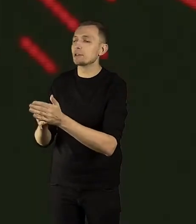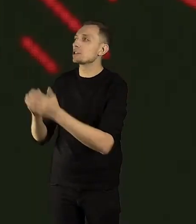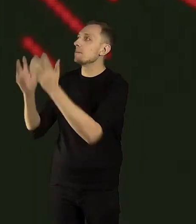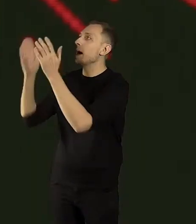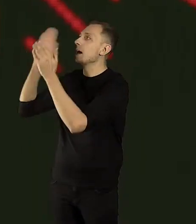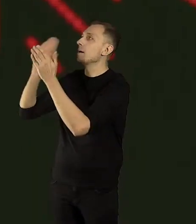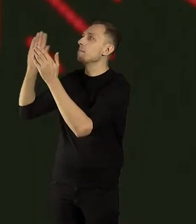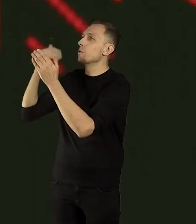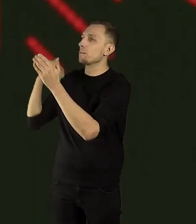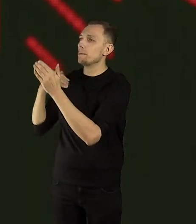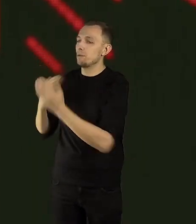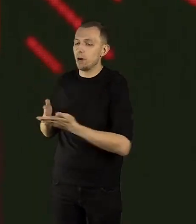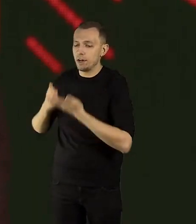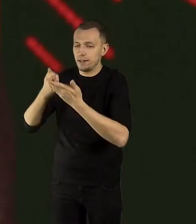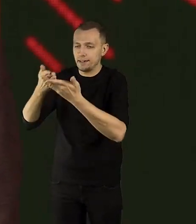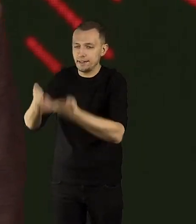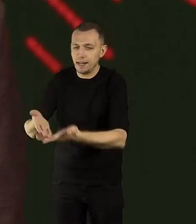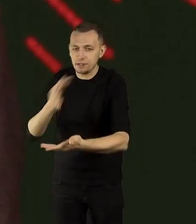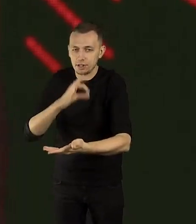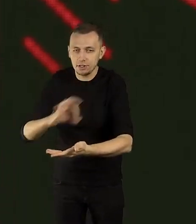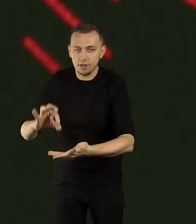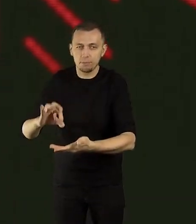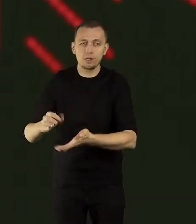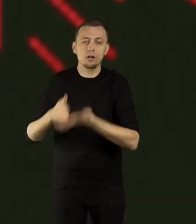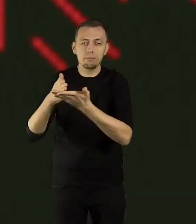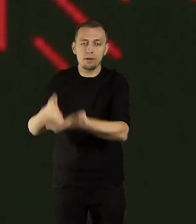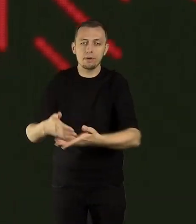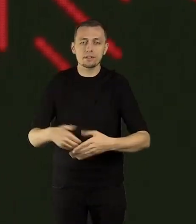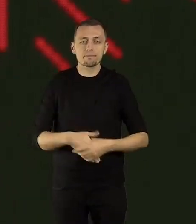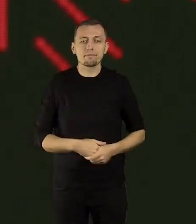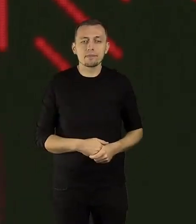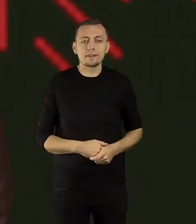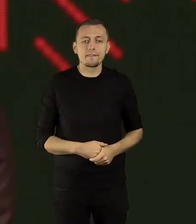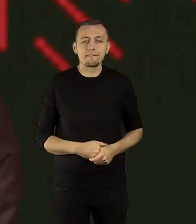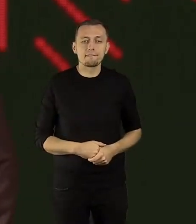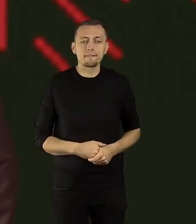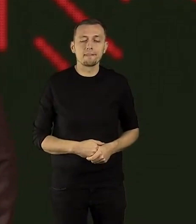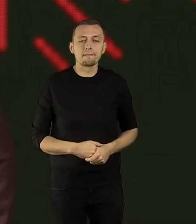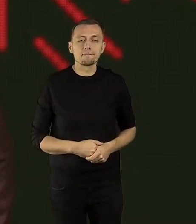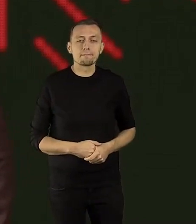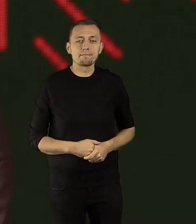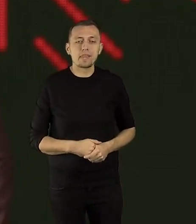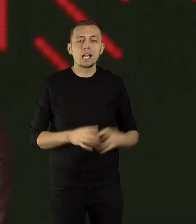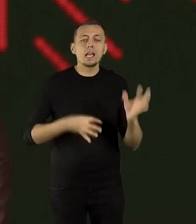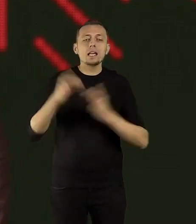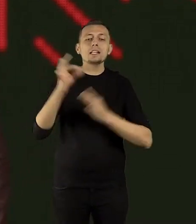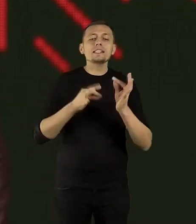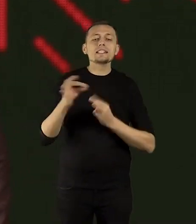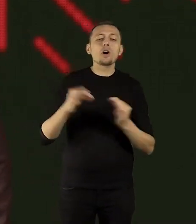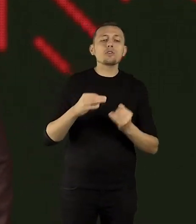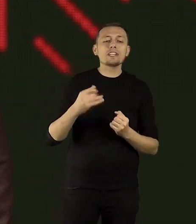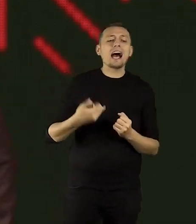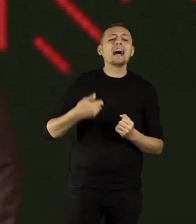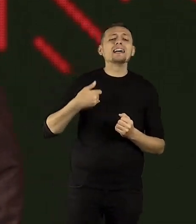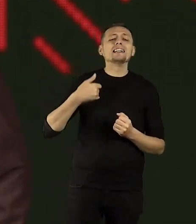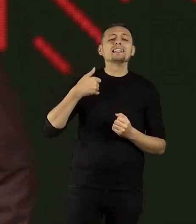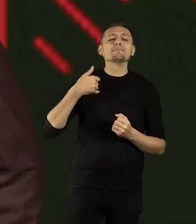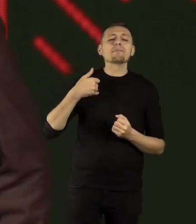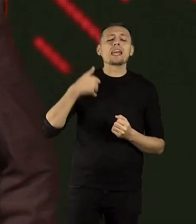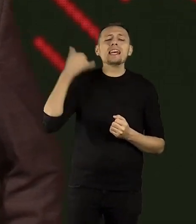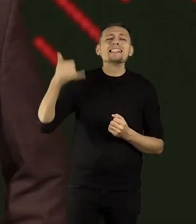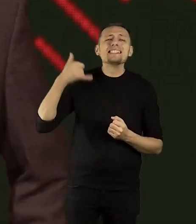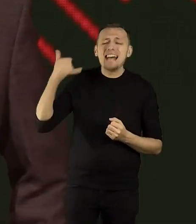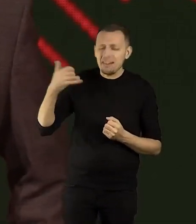w całej historii, ilekroć Ewangelia trafiła do społeczeństwa, zwykle